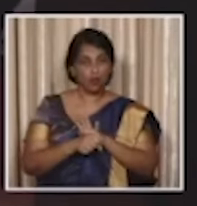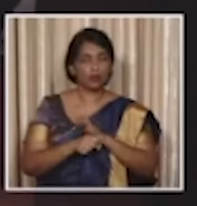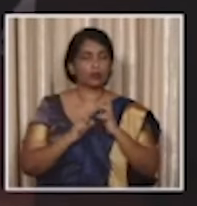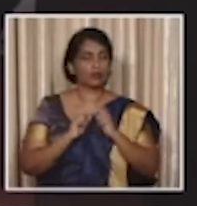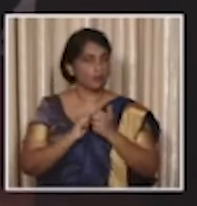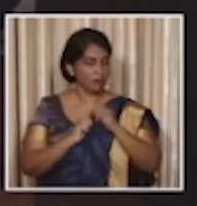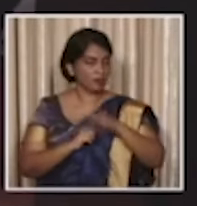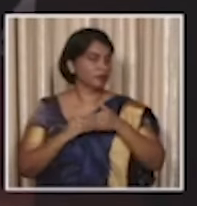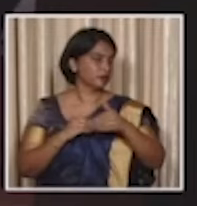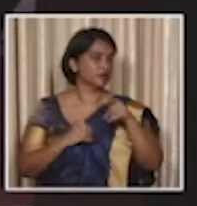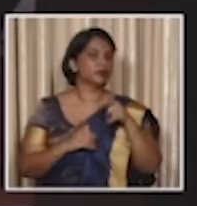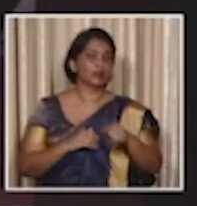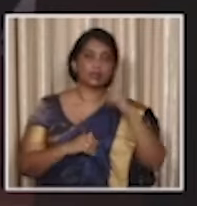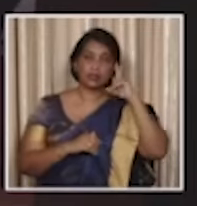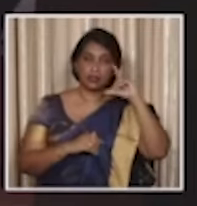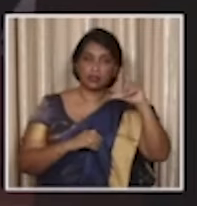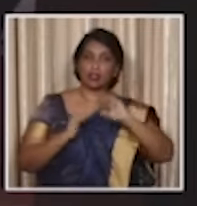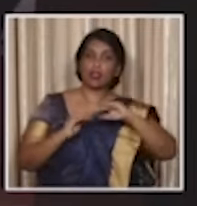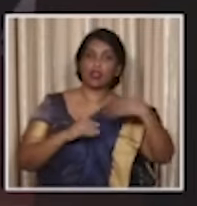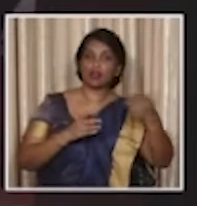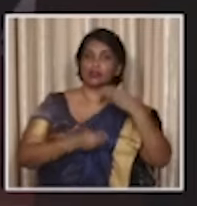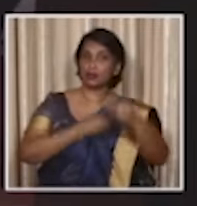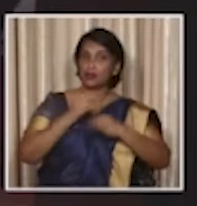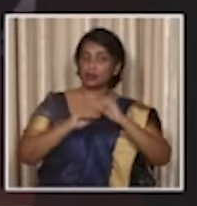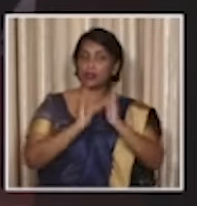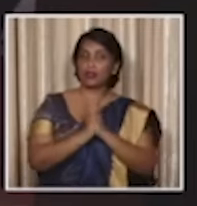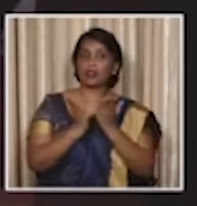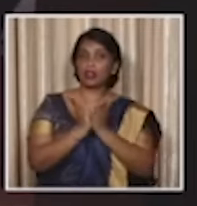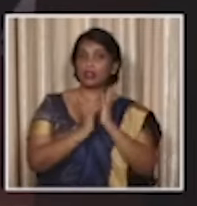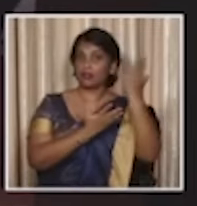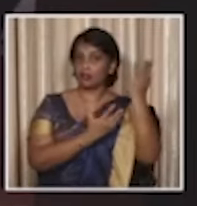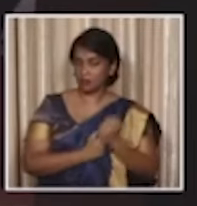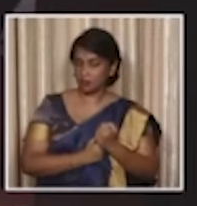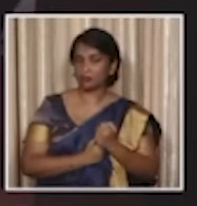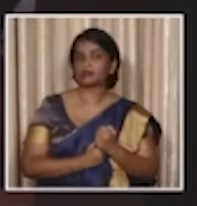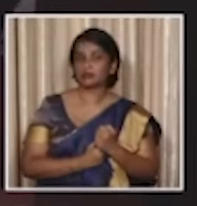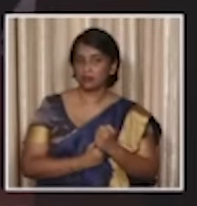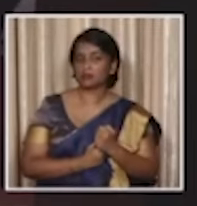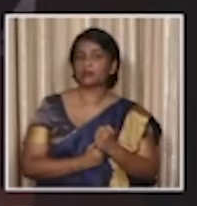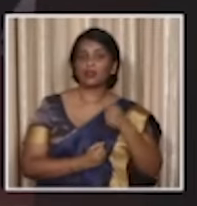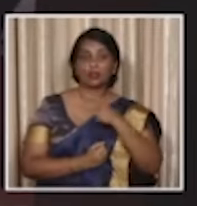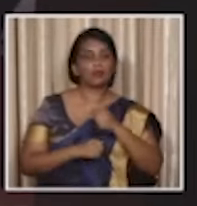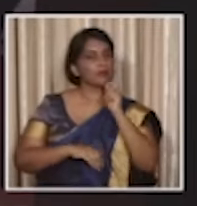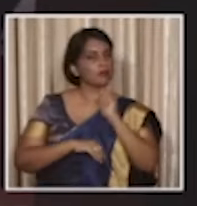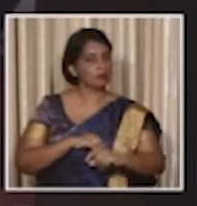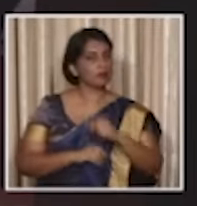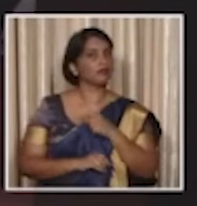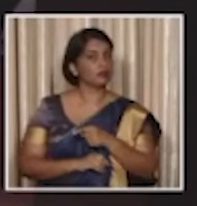සමයේ චීනෙන් එළියට පිට වෙන ආයෝජන ඉන්දියාවට ලබා ගන්න. ඒ නිර්මාණය